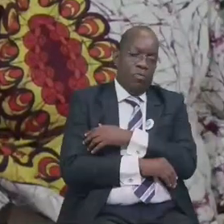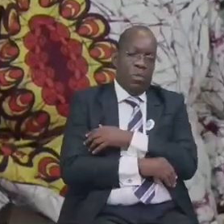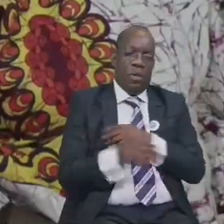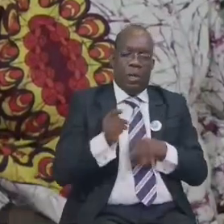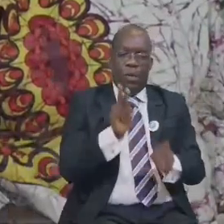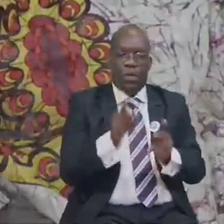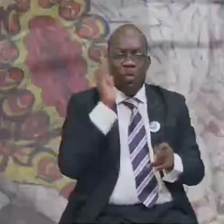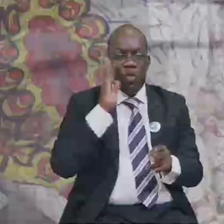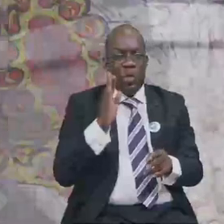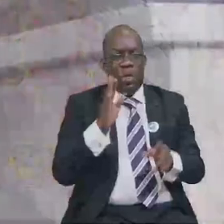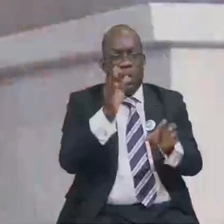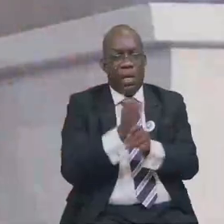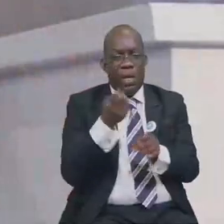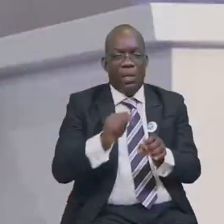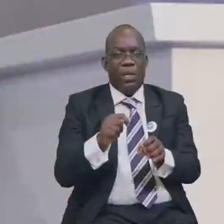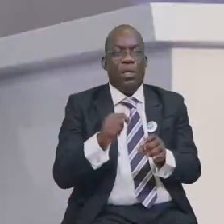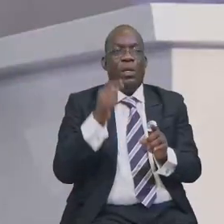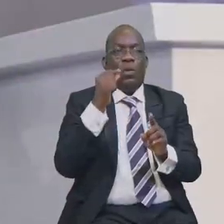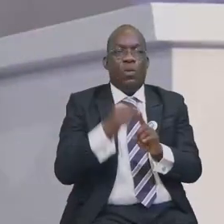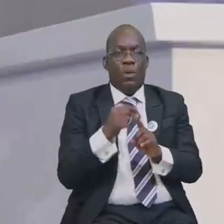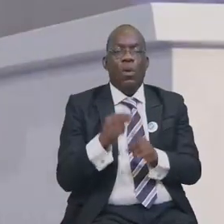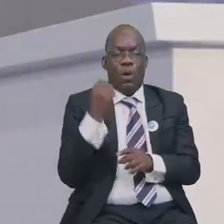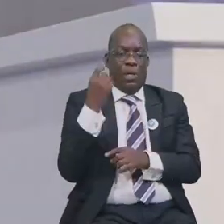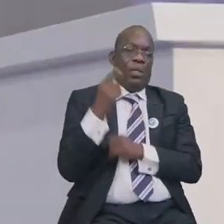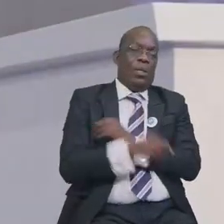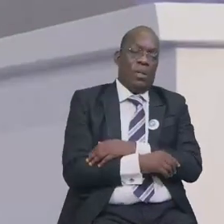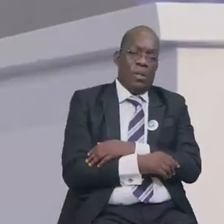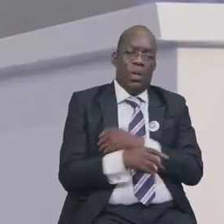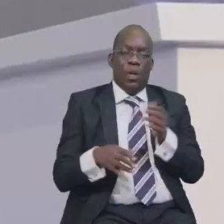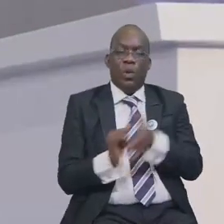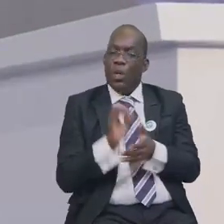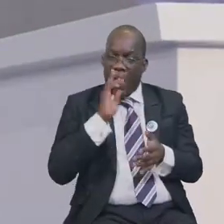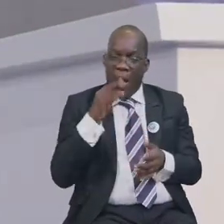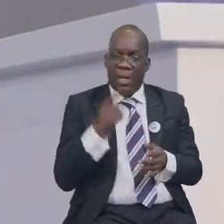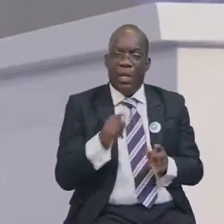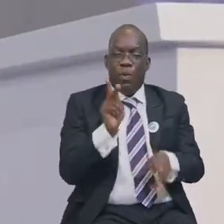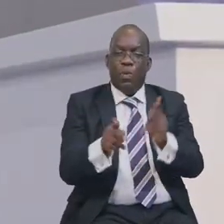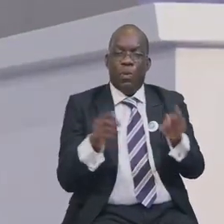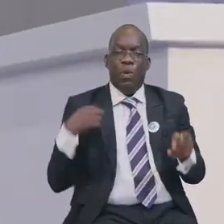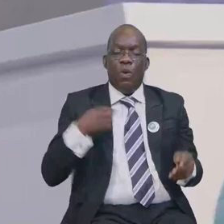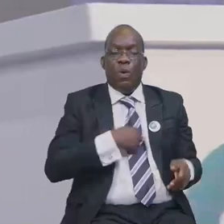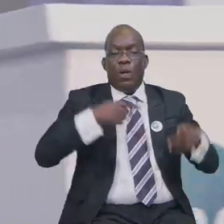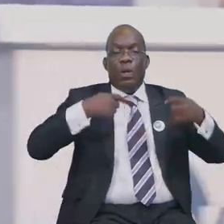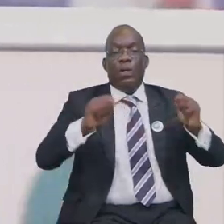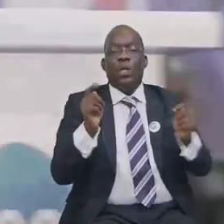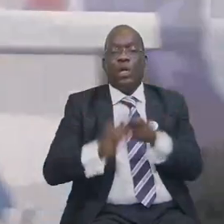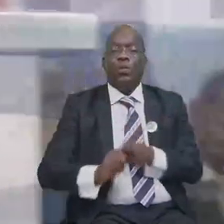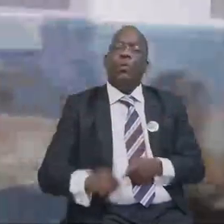le message. C'est le monde dans lequel nous vivons. Ce sont les gens que nous essayons de